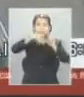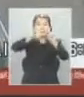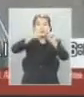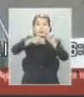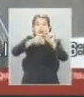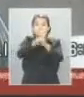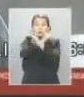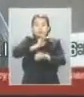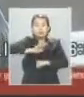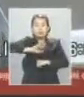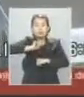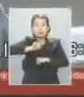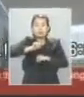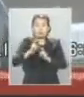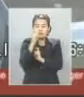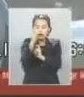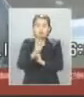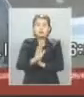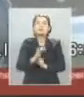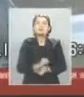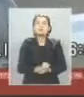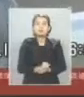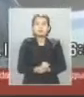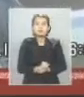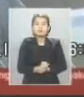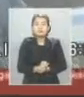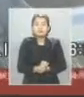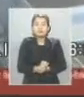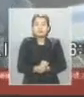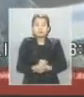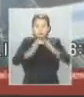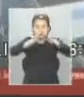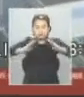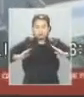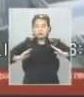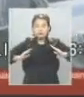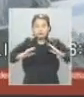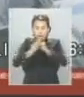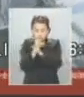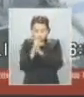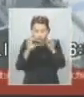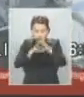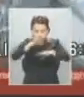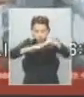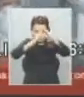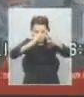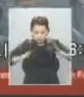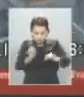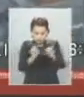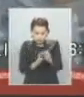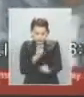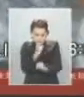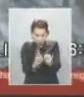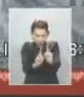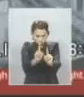Western part of the Pacific Coast of Hokkaidoขณะที่วัดนอกประตูโรงงานพบว่าสูงเกินกว่าระดับค่าปกติถึ